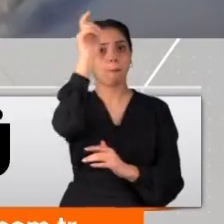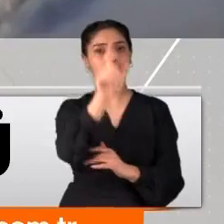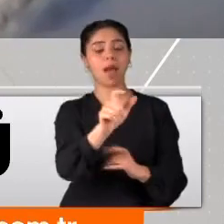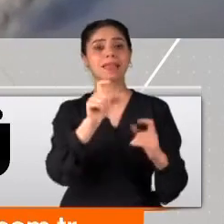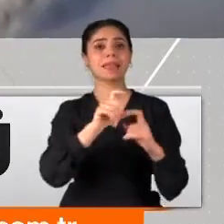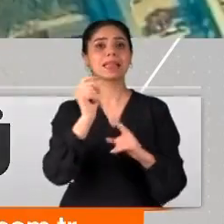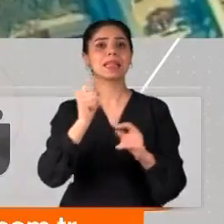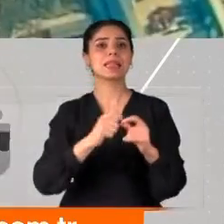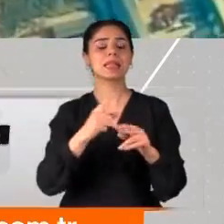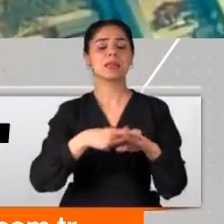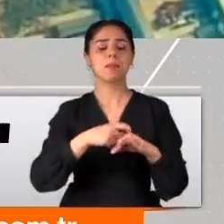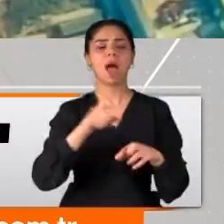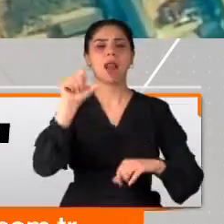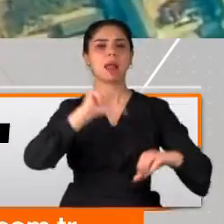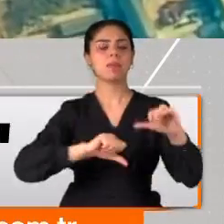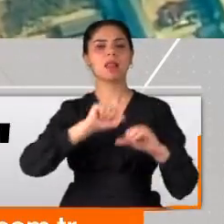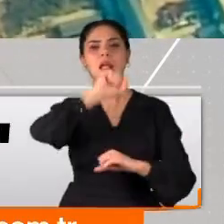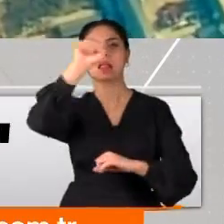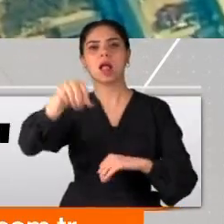ve kimyasal saldırı uyarısı yaptı.